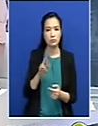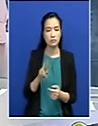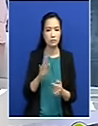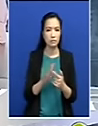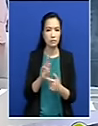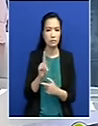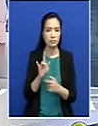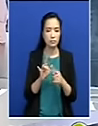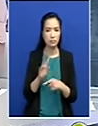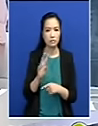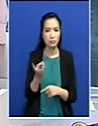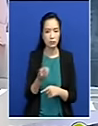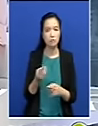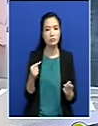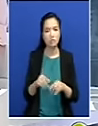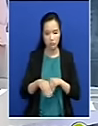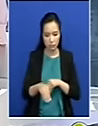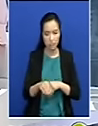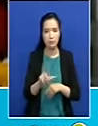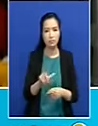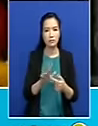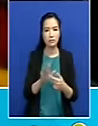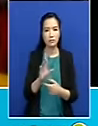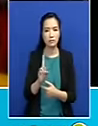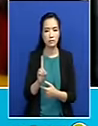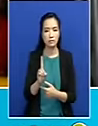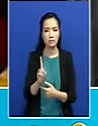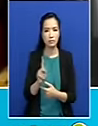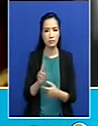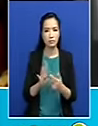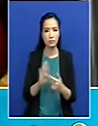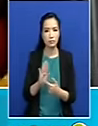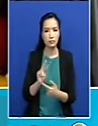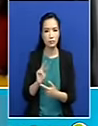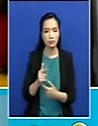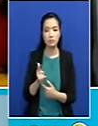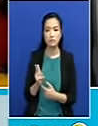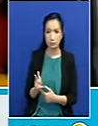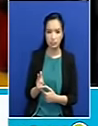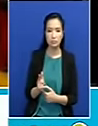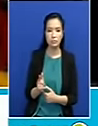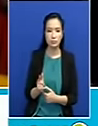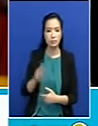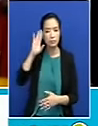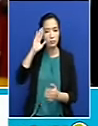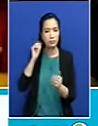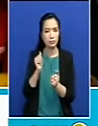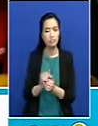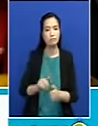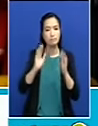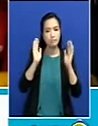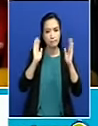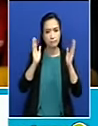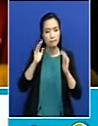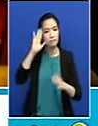เขตลาดกระบังแหละครับซึ่งผู้บัญชาการตำรวจนครบาลพลตำรวจโทสานิทมหาถาวรแถลงกรณีที่เจ้าหน้